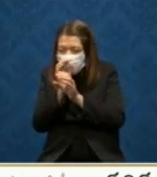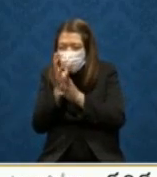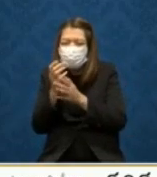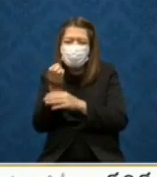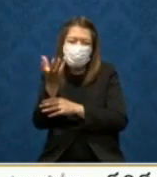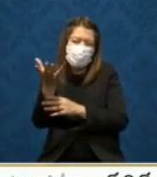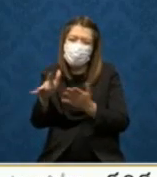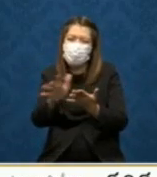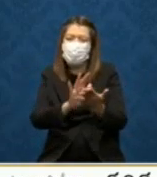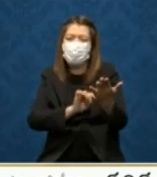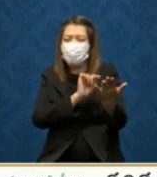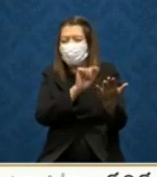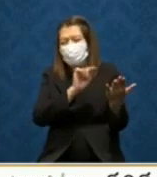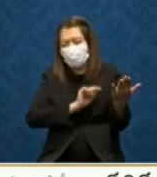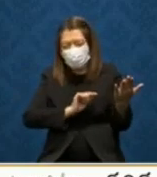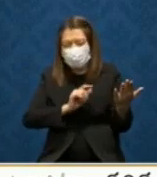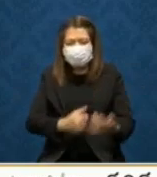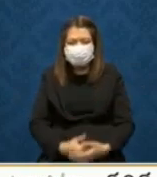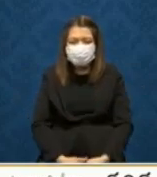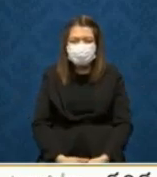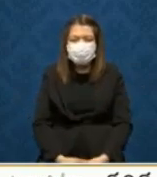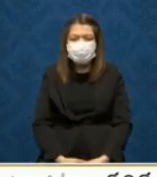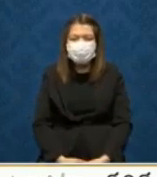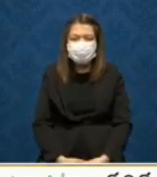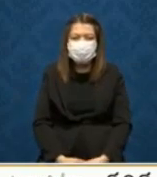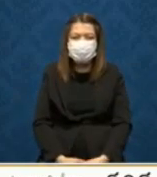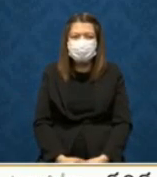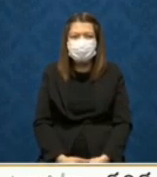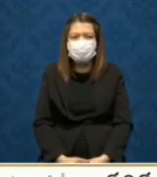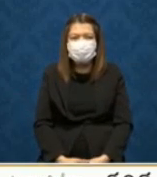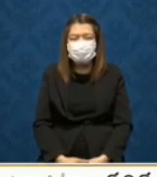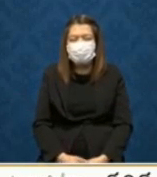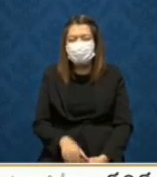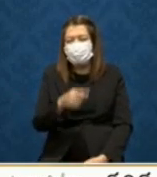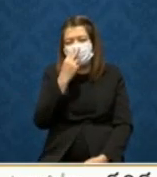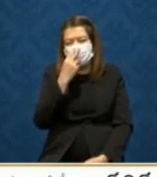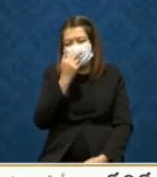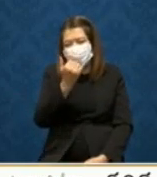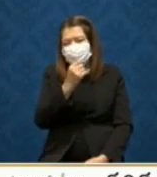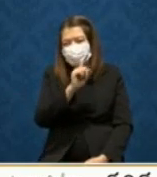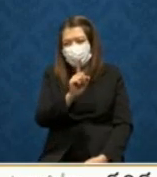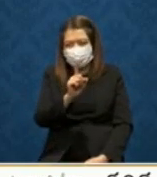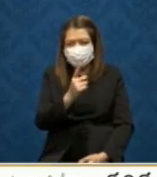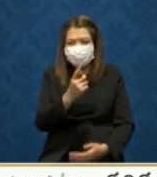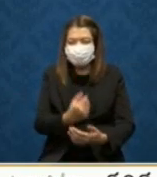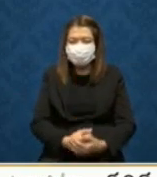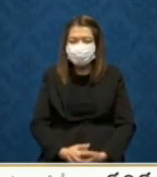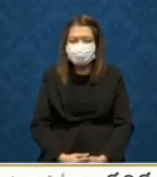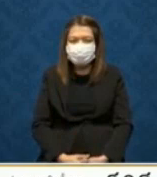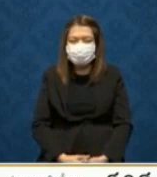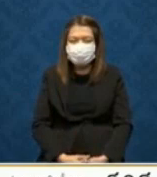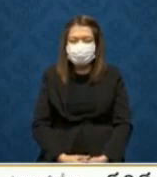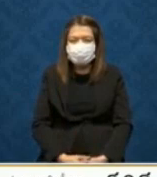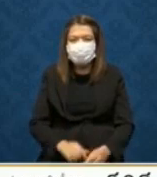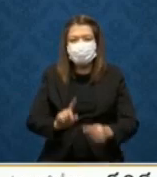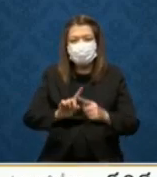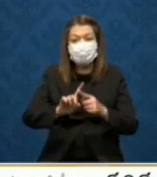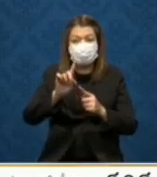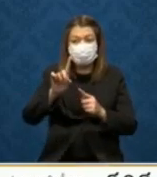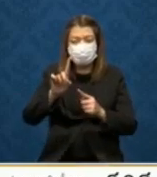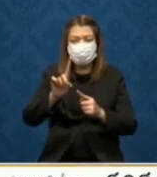ท่านประธานการด้อย่าของท่านที่ท่านใช้วันนี้คือด้อย่าอะไรบ้าง1ท่านด้อย